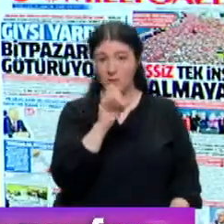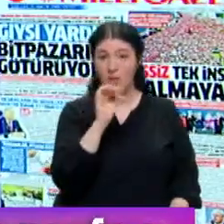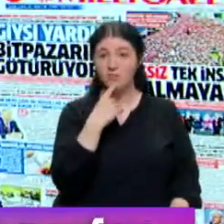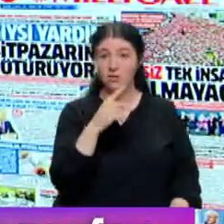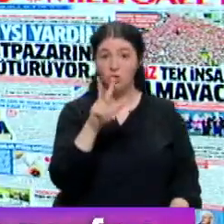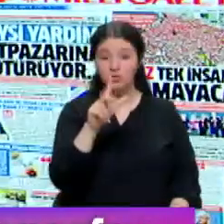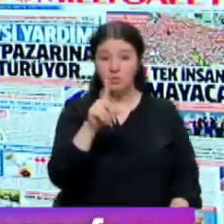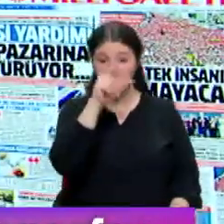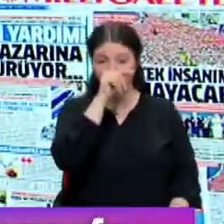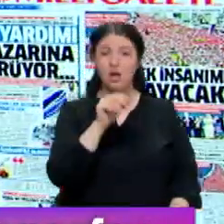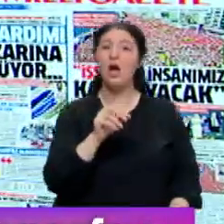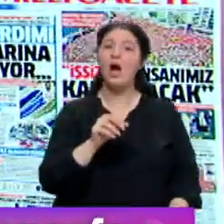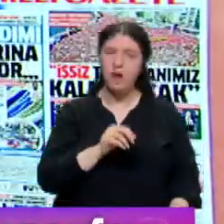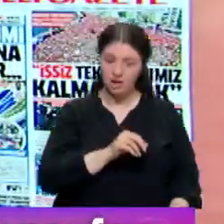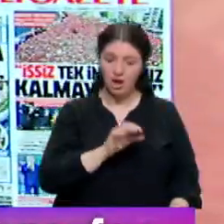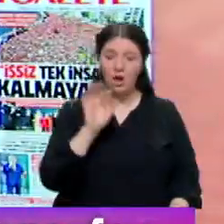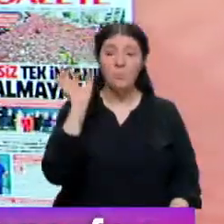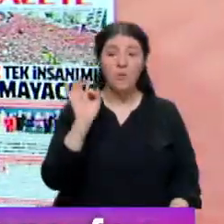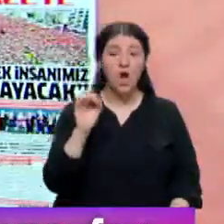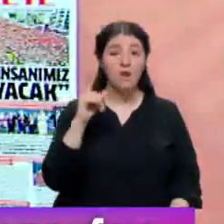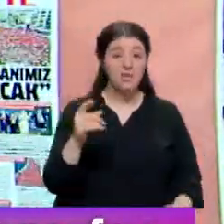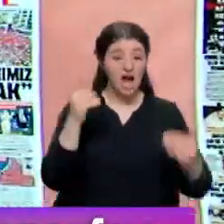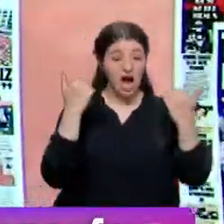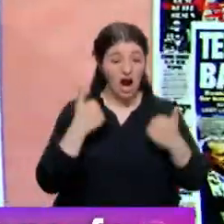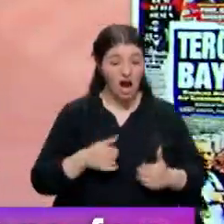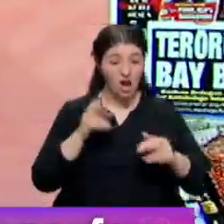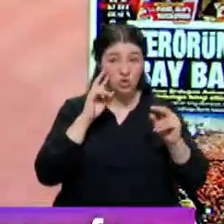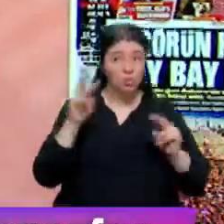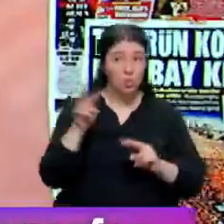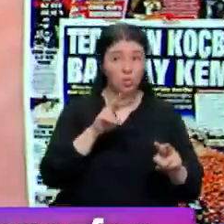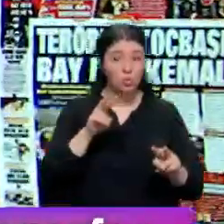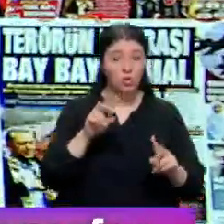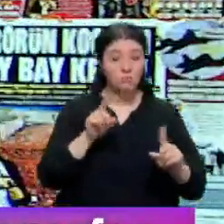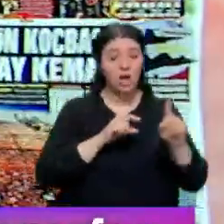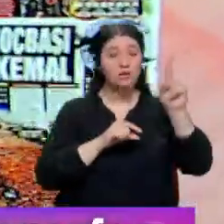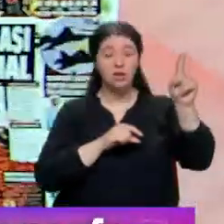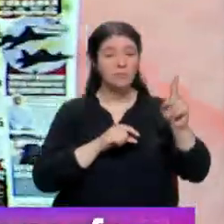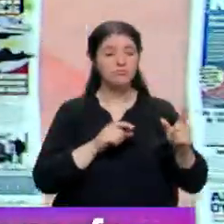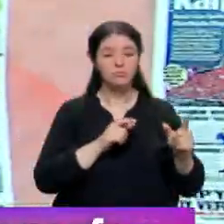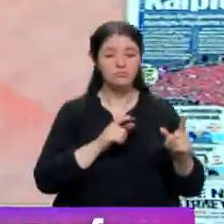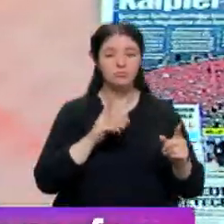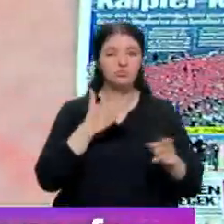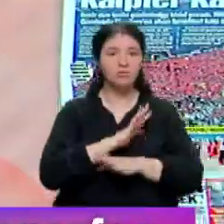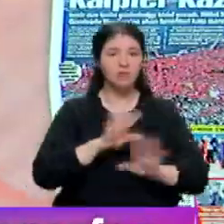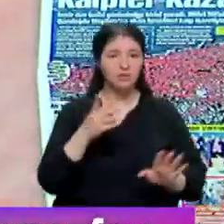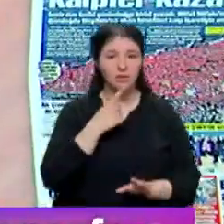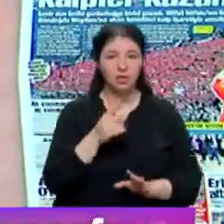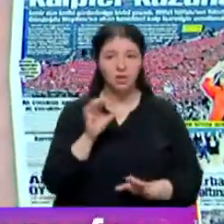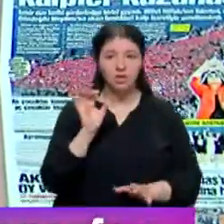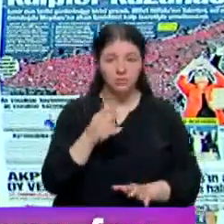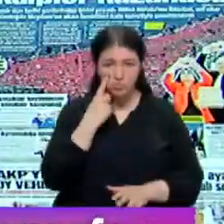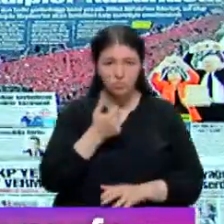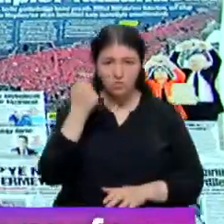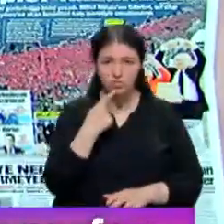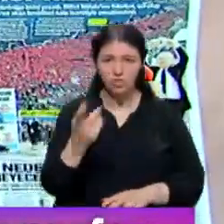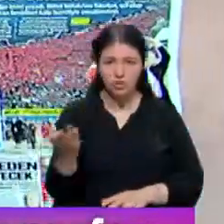söyledi 31 Mart'ta ama böyle bir durum böyle bir tablo yargı tarafından hiç doğrulanmadı ve şimdi diyor ki